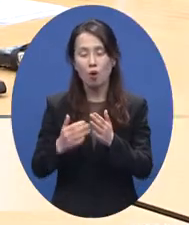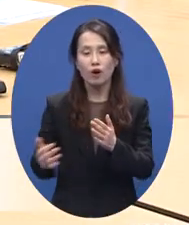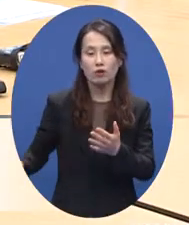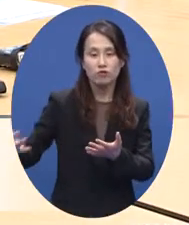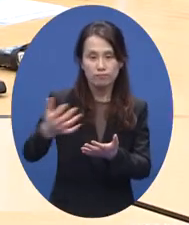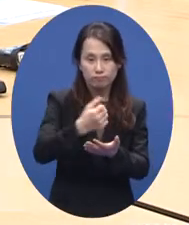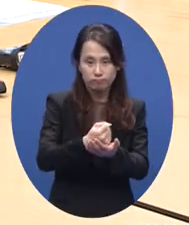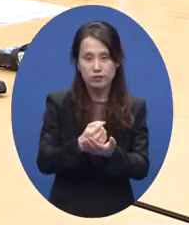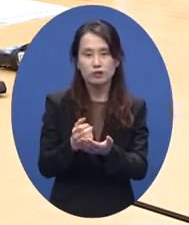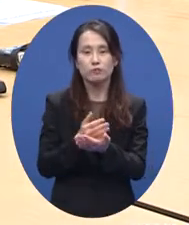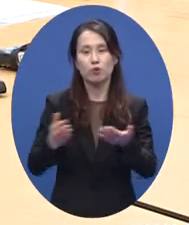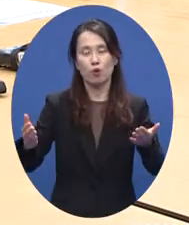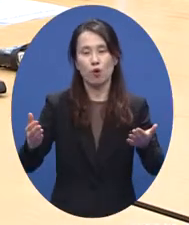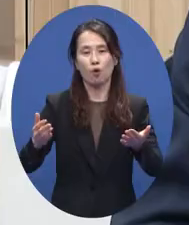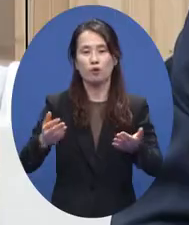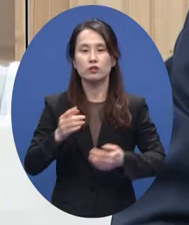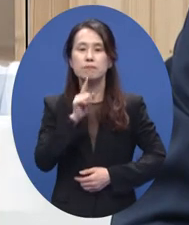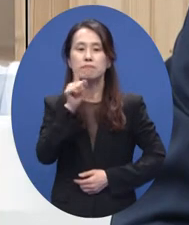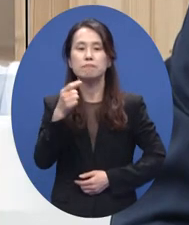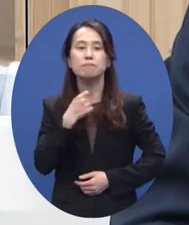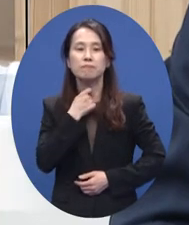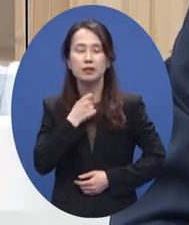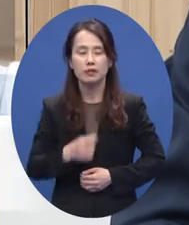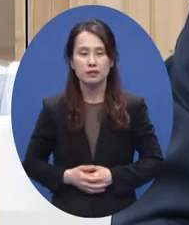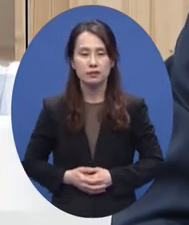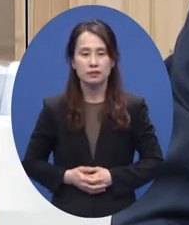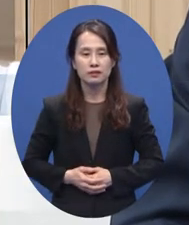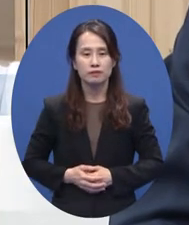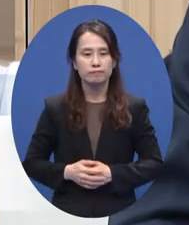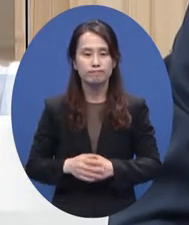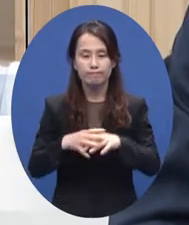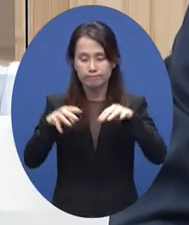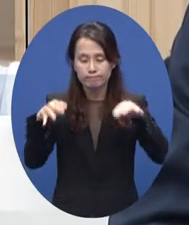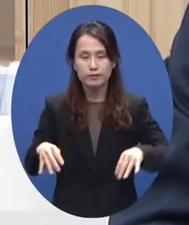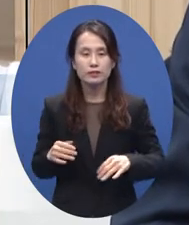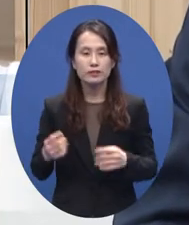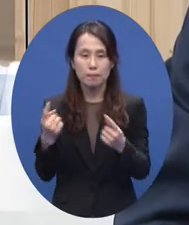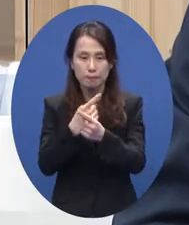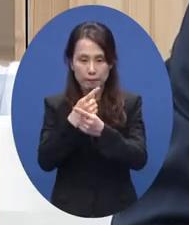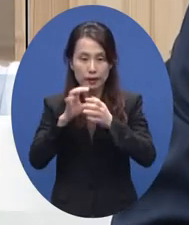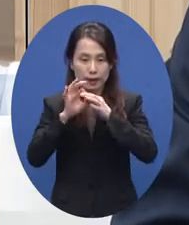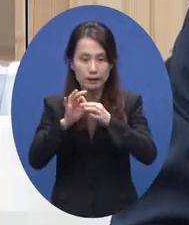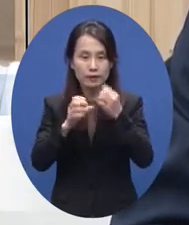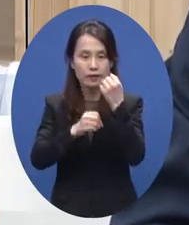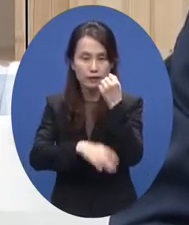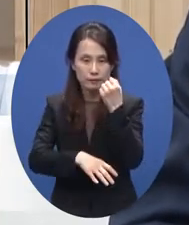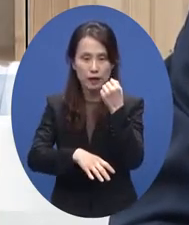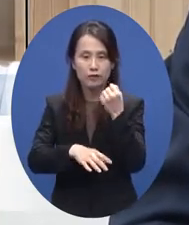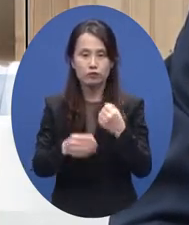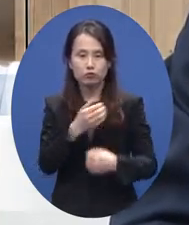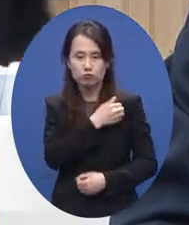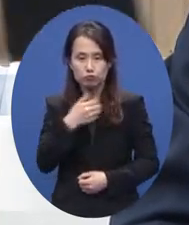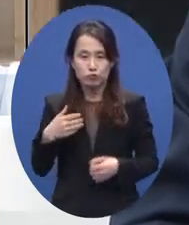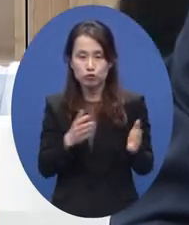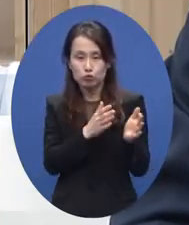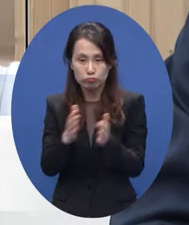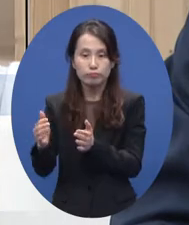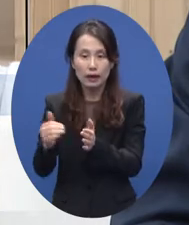공공이 환수해야 한다고 밝혔습니다. 체계적 개발을 통해서 기반 시설도 충분히 확보하고 또 거기에